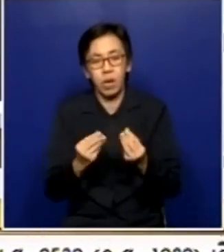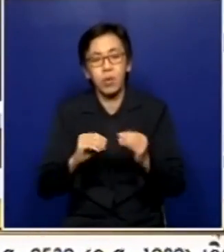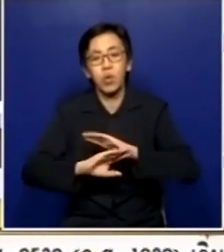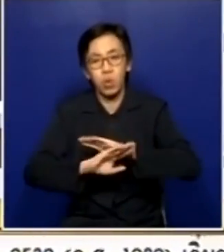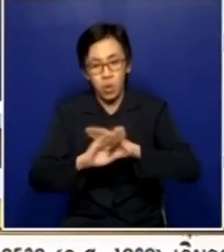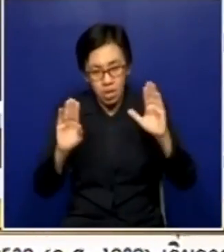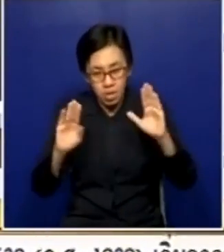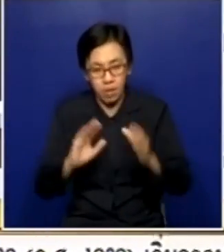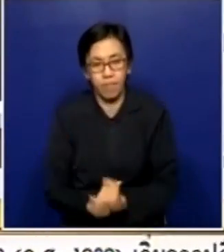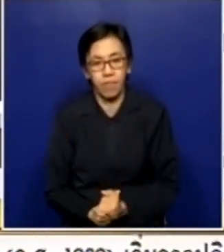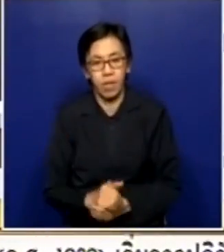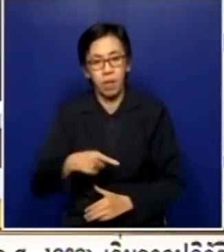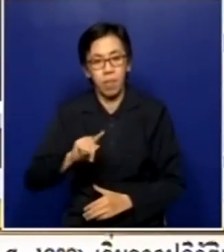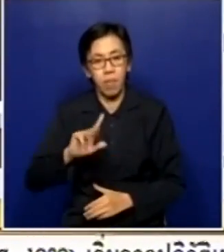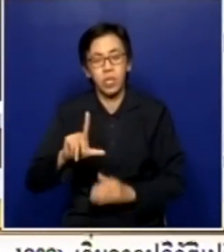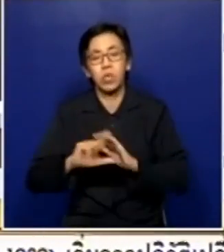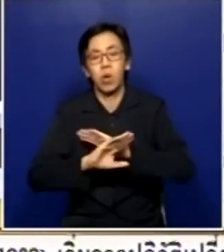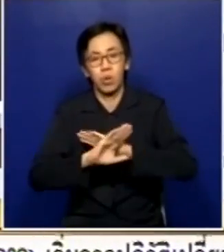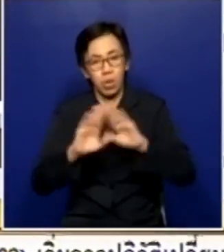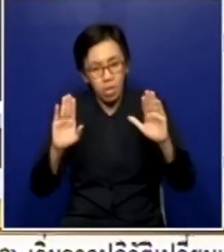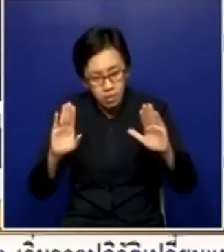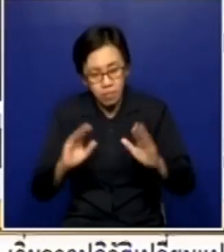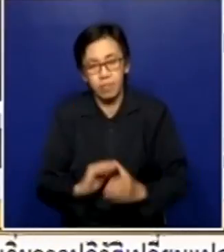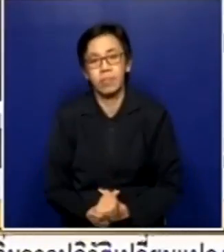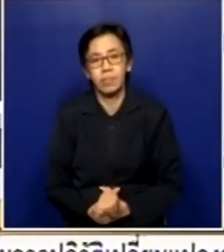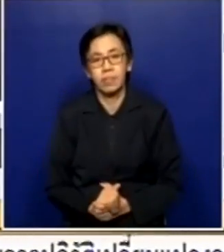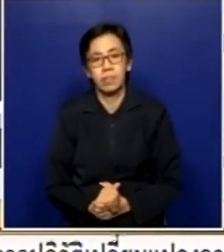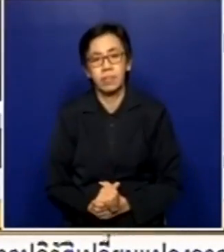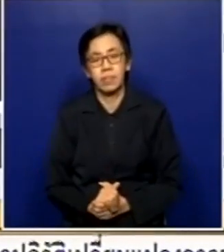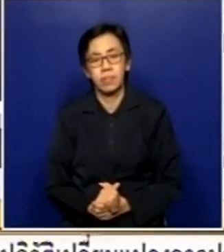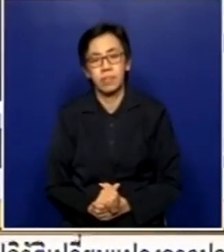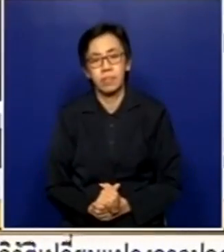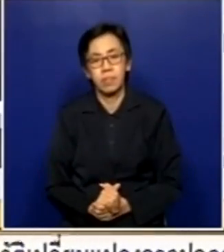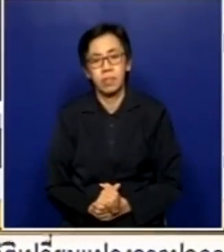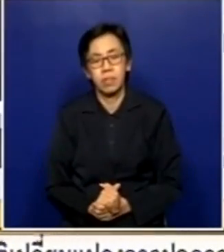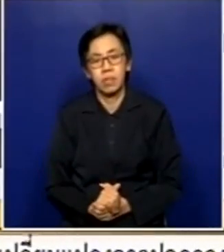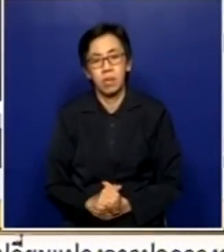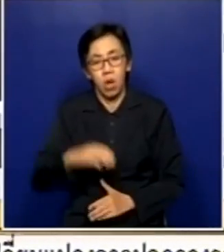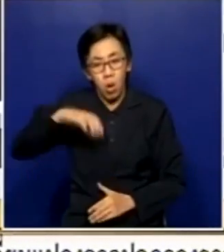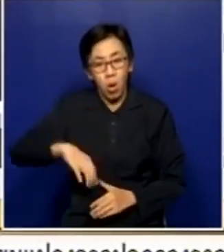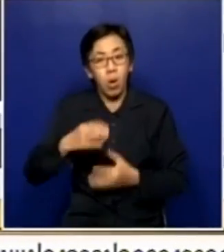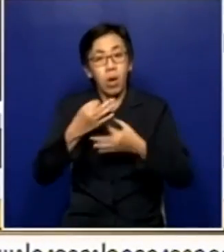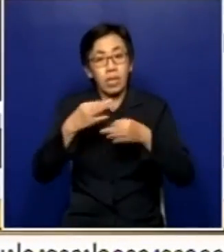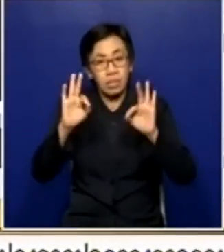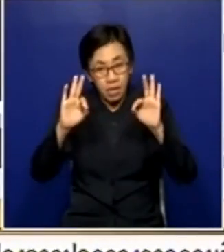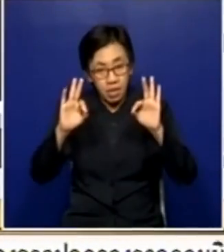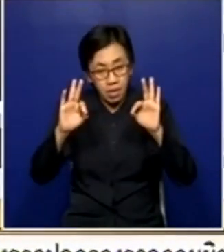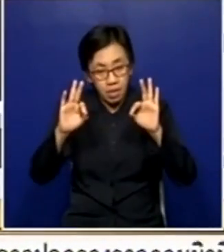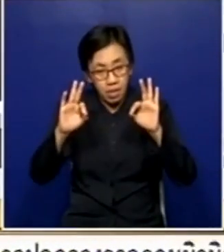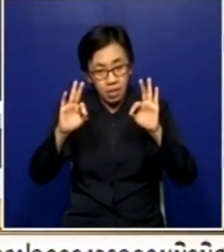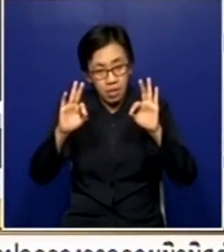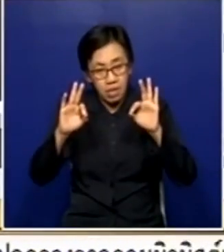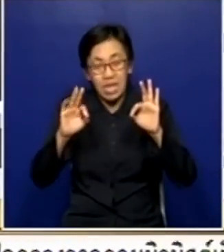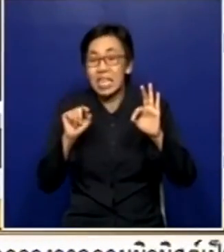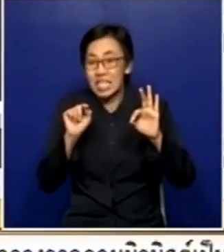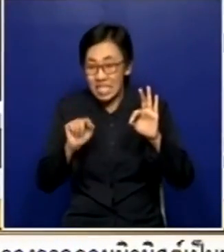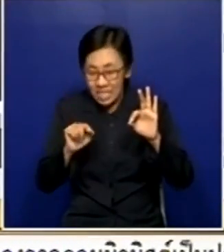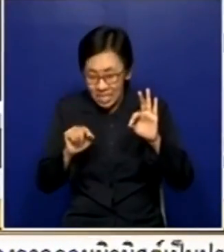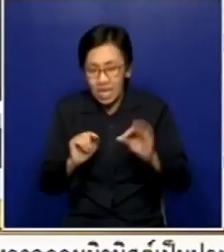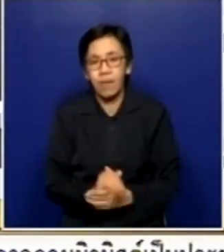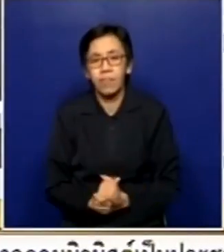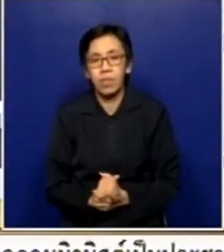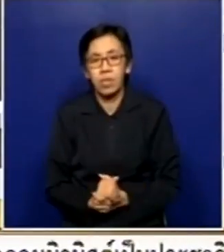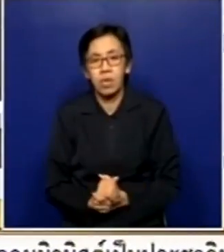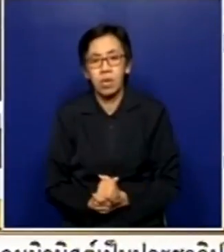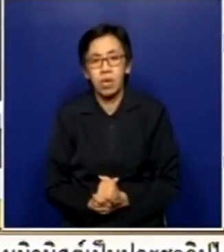ปปชเป็นต้นเต็มองค์กรอิสระเหล่านี้เนี่ยก่อสร้าง